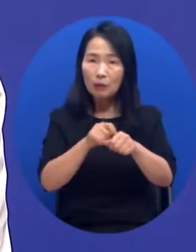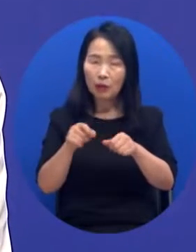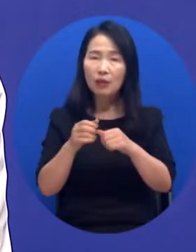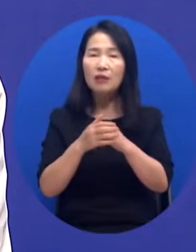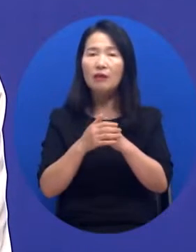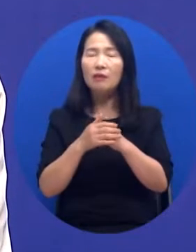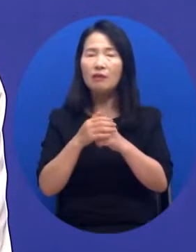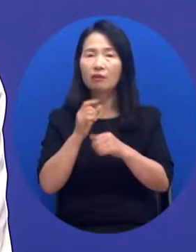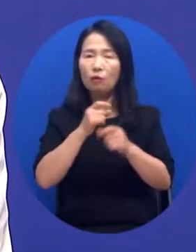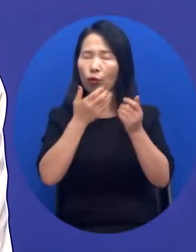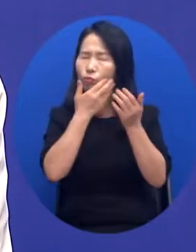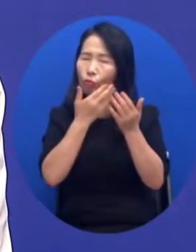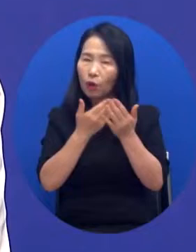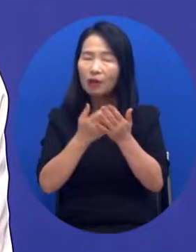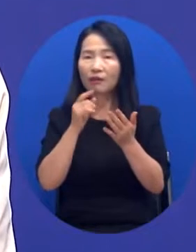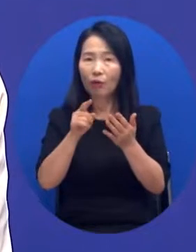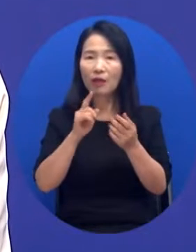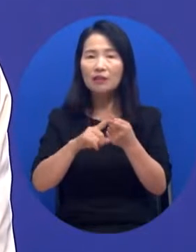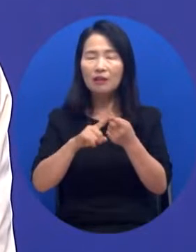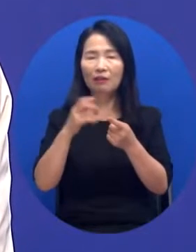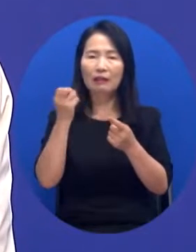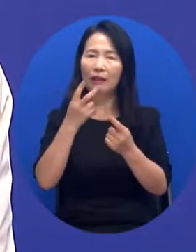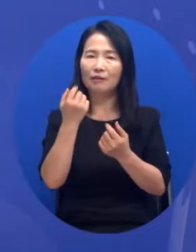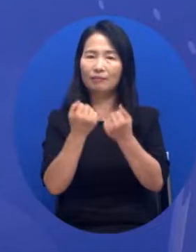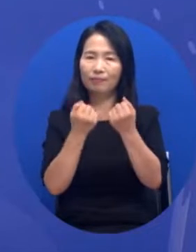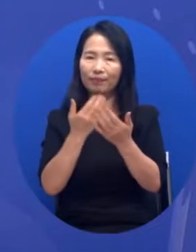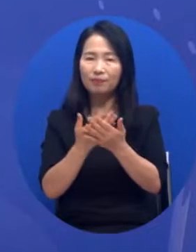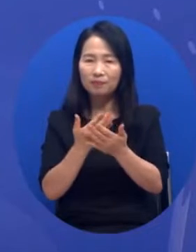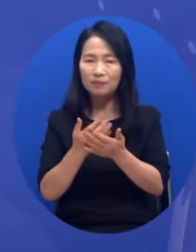주목했으면 좋겠다라고 생각하시는 부분이 있을까요? 네.